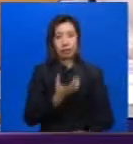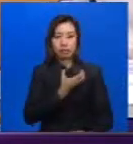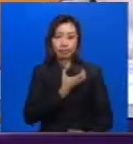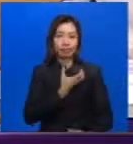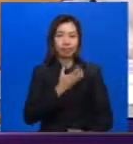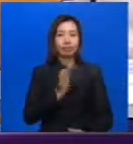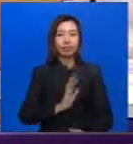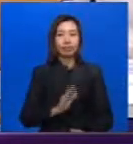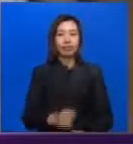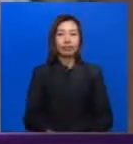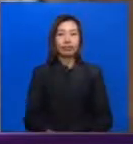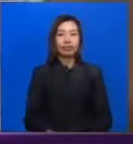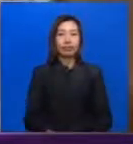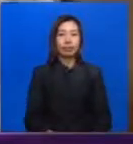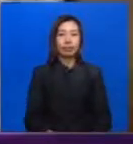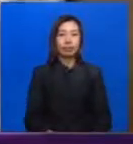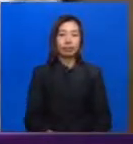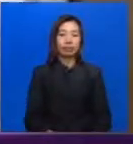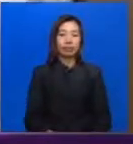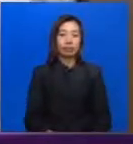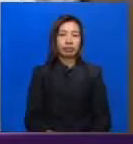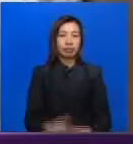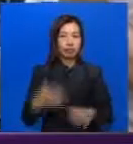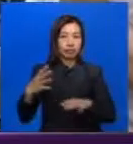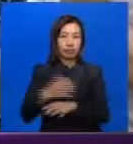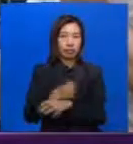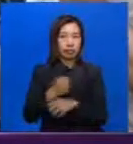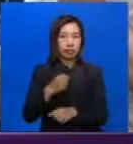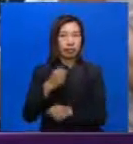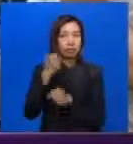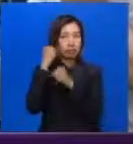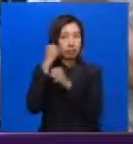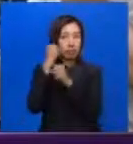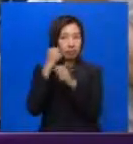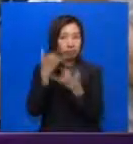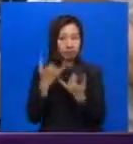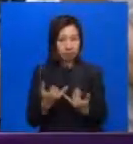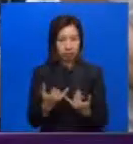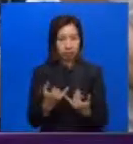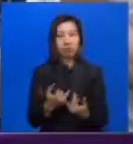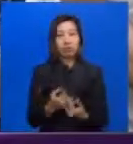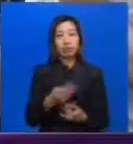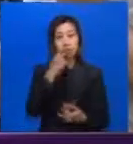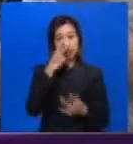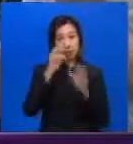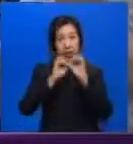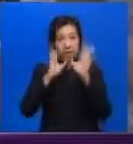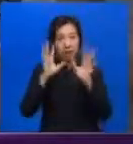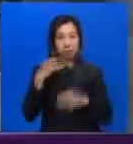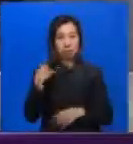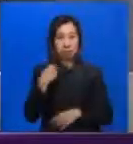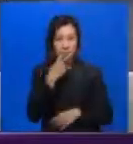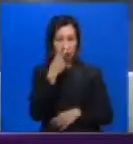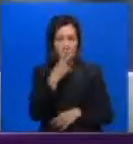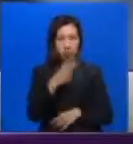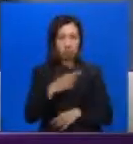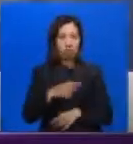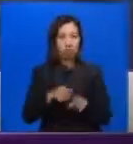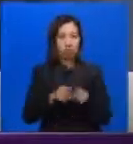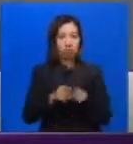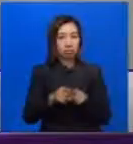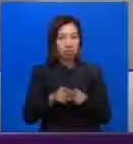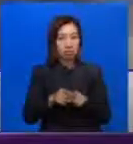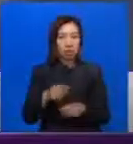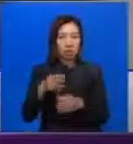ากรายงานค่ะ เหตุการณ์ชุมนุมทางการเมืองกำลังกลับมาปรากฏชัดเจนอีกครั้งเมื่อสัญญาณความรุนแรง